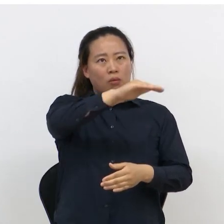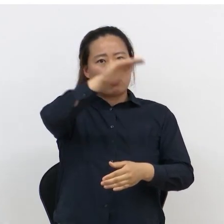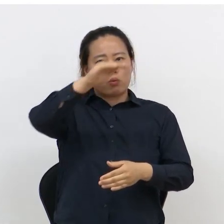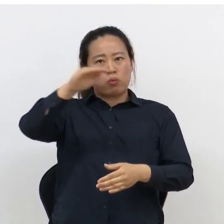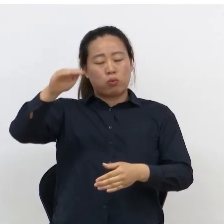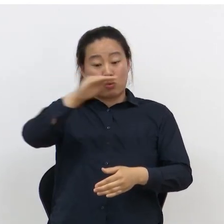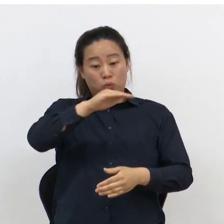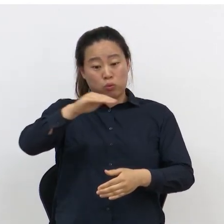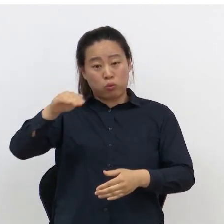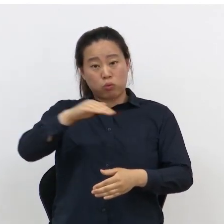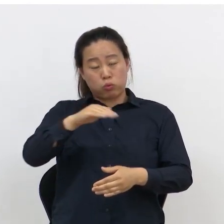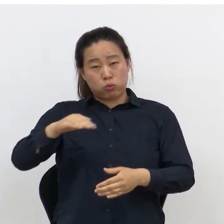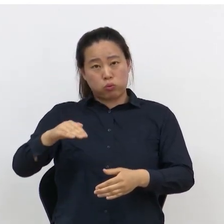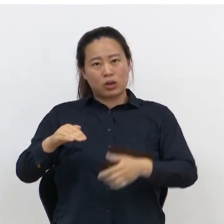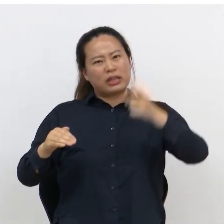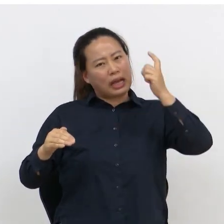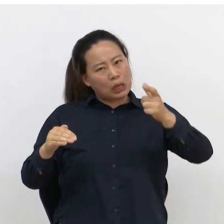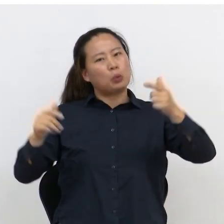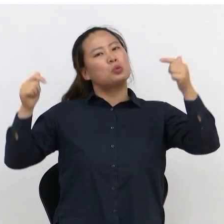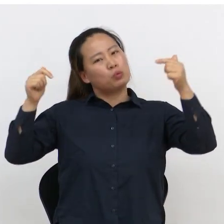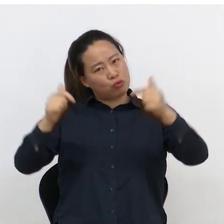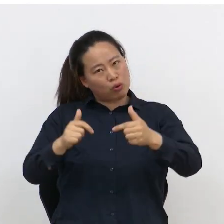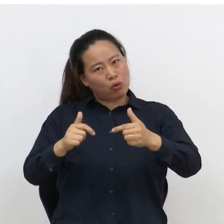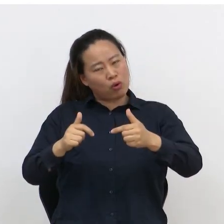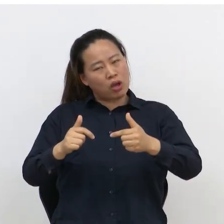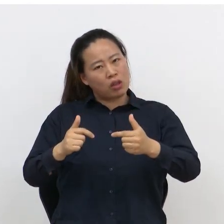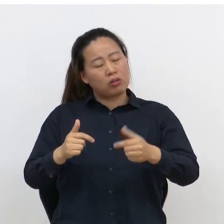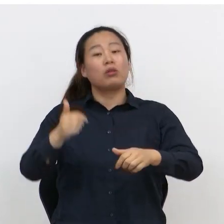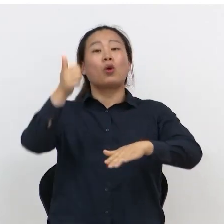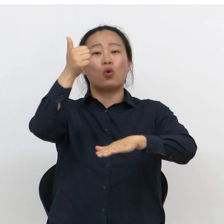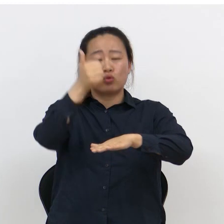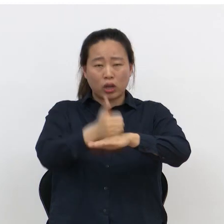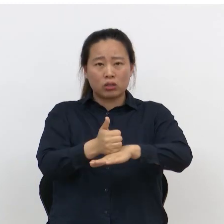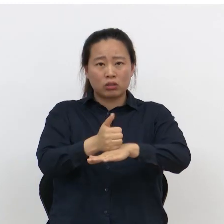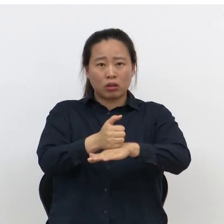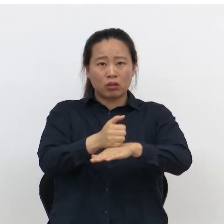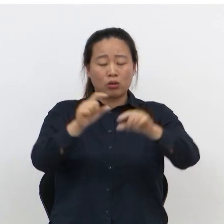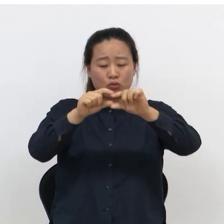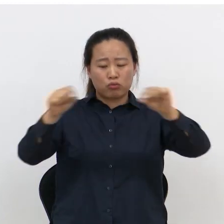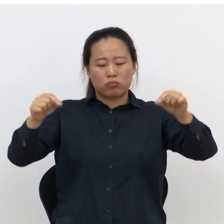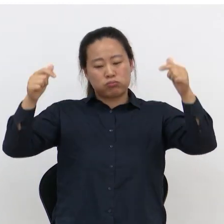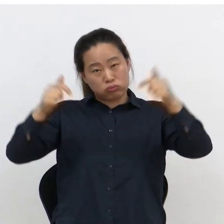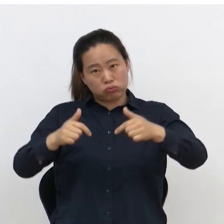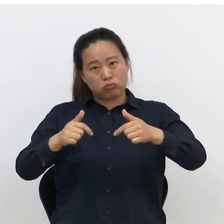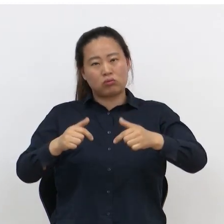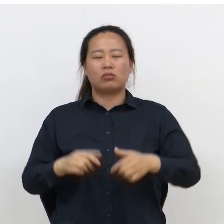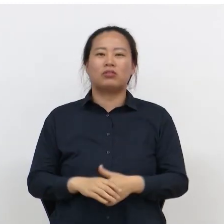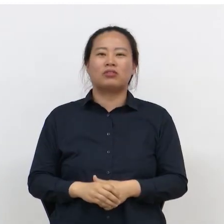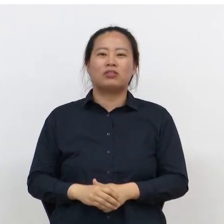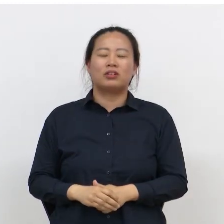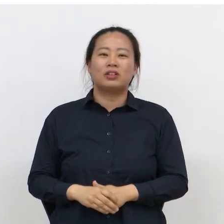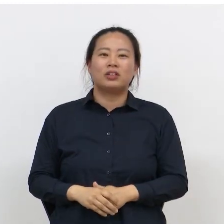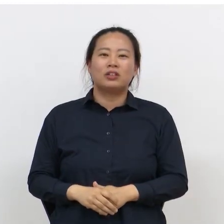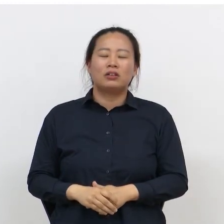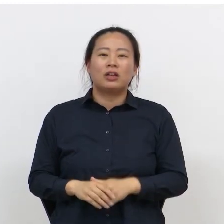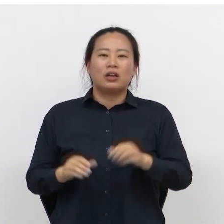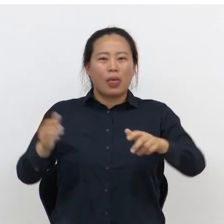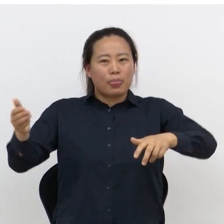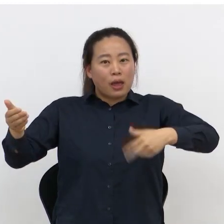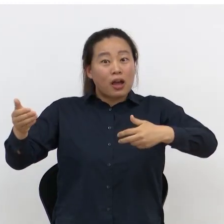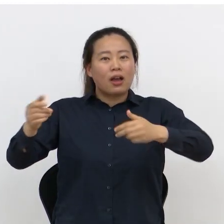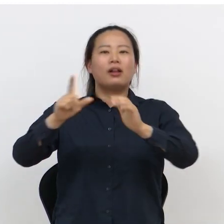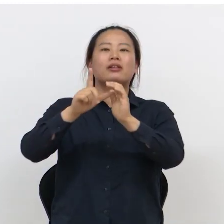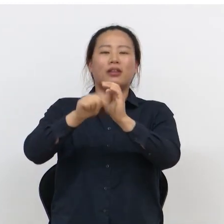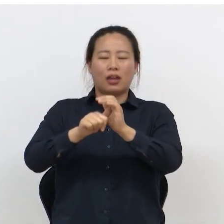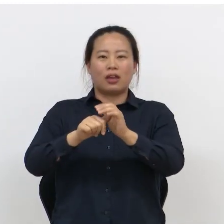진동은 빨라지는데 강도는 약해지고 그러다가 결국에는 이제 줄이 멈추게 돼요. 힘이 빠지면. 그래서 요 줄을 한번 딱